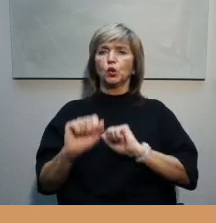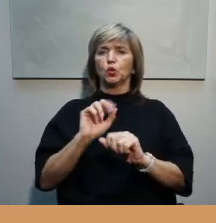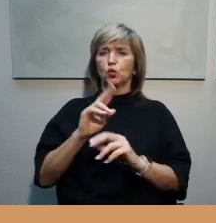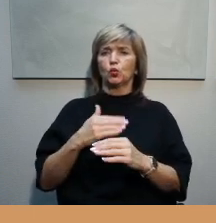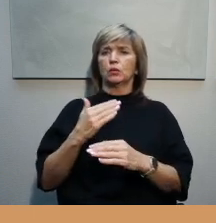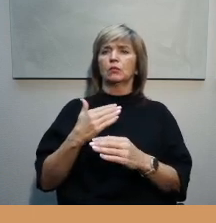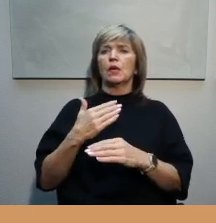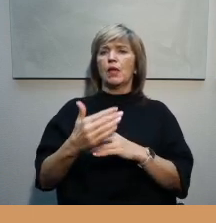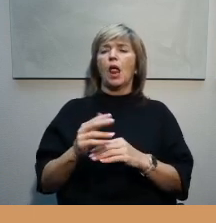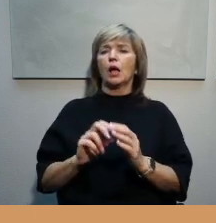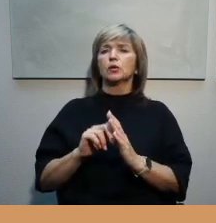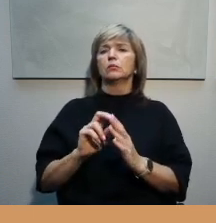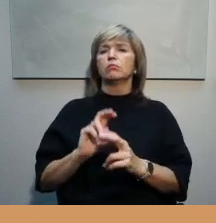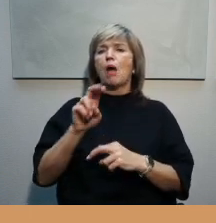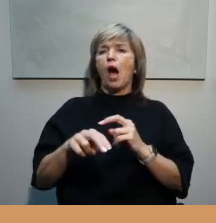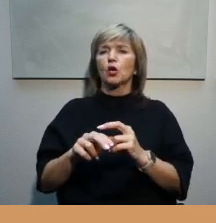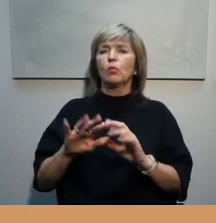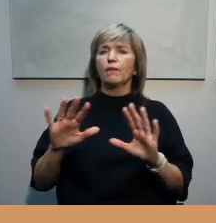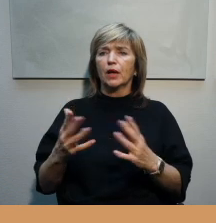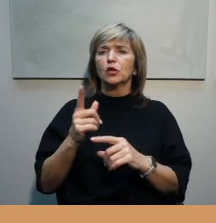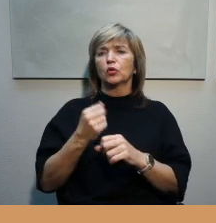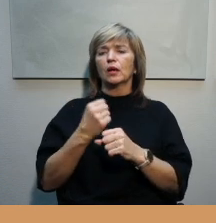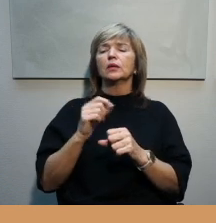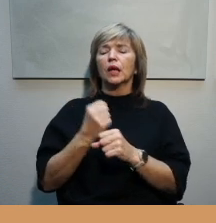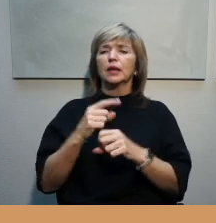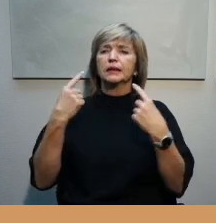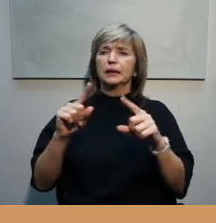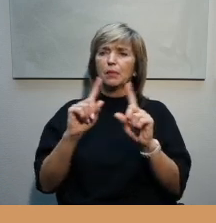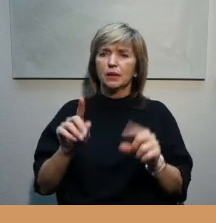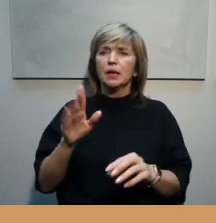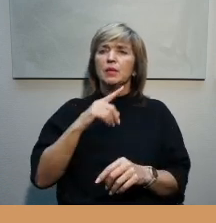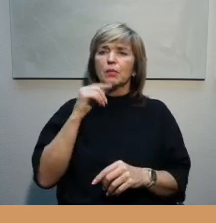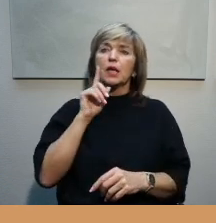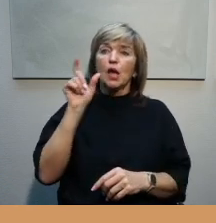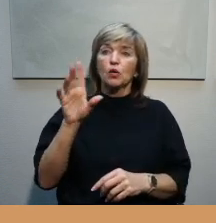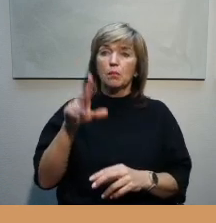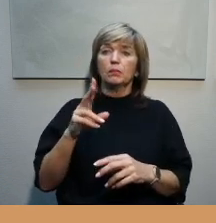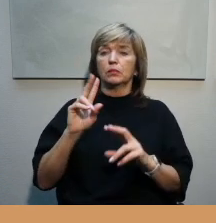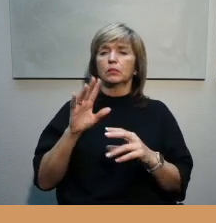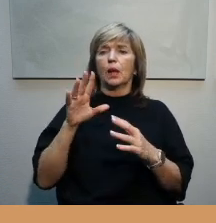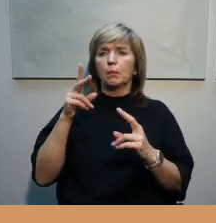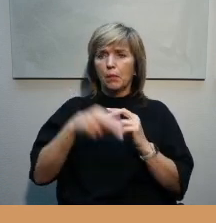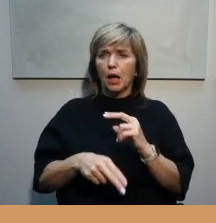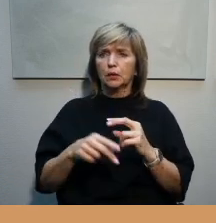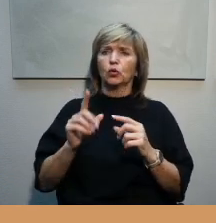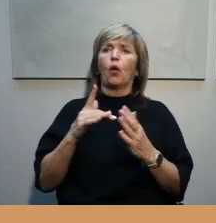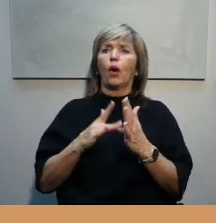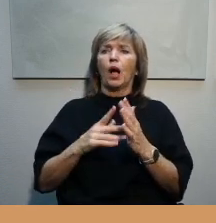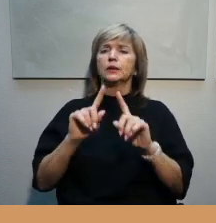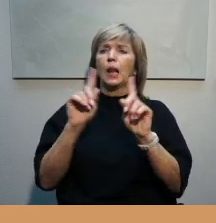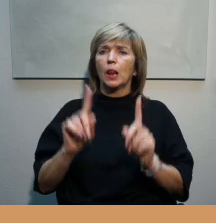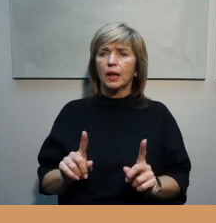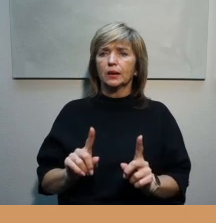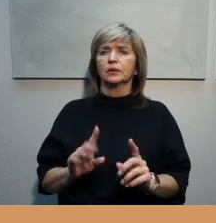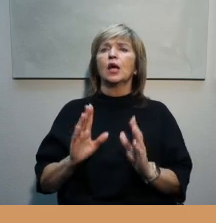tālākas pārkāpuma veikšanas. Tur ir jāstrādā ar citām lietām, ja mēs gribam, lai jaunietis pārstāj veikt kaut kādas lietas.